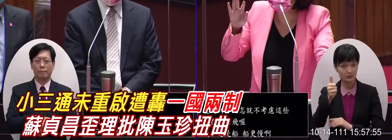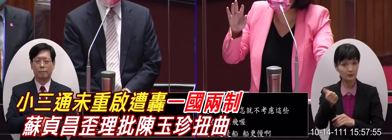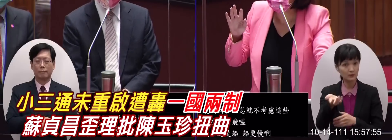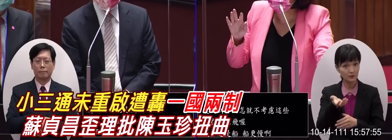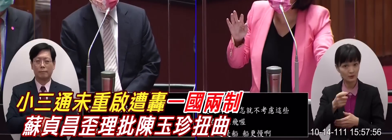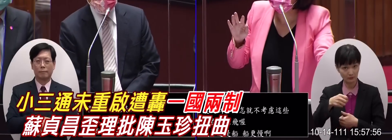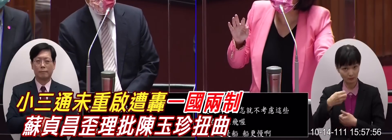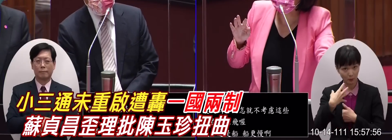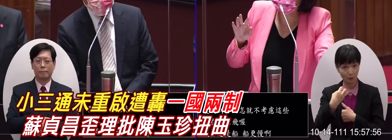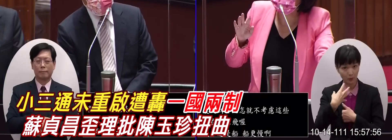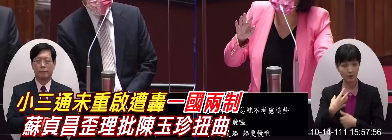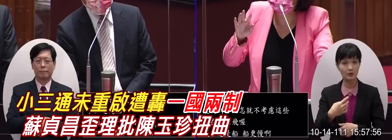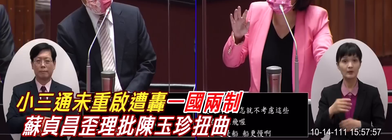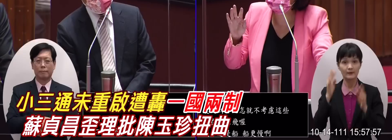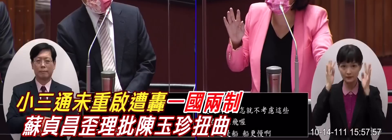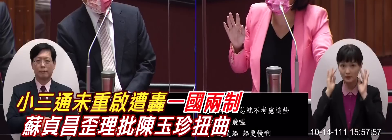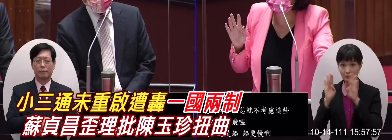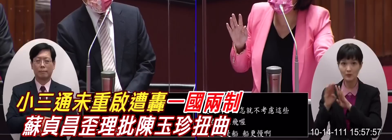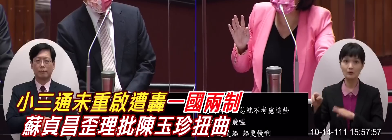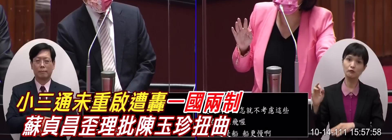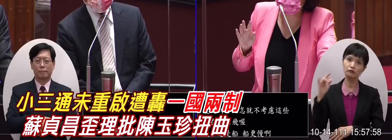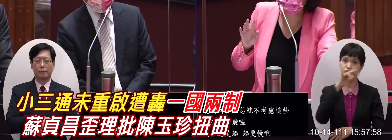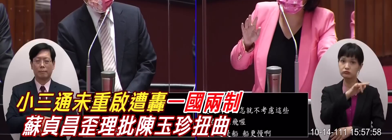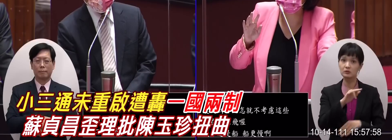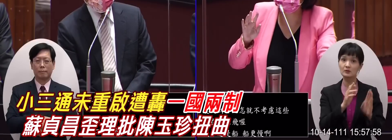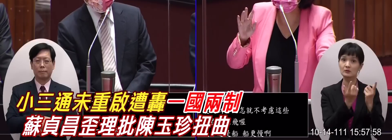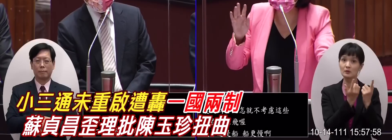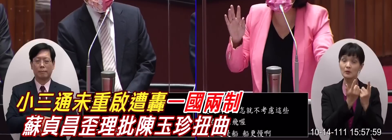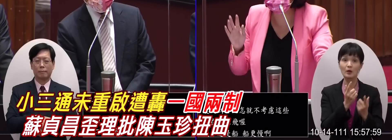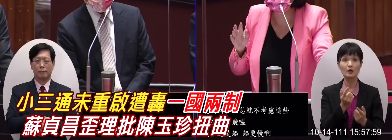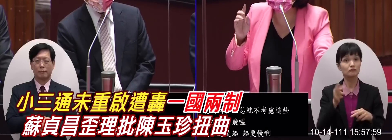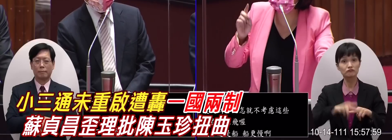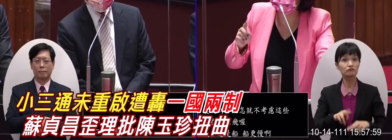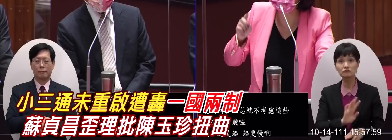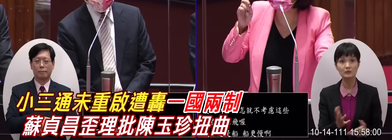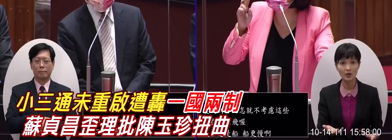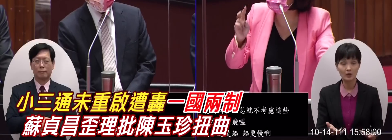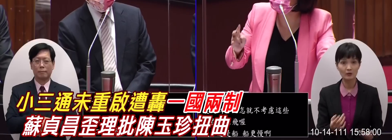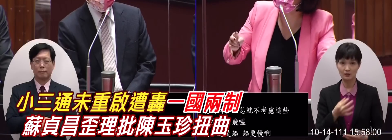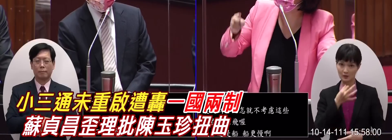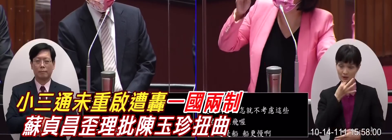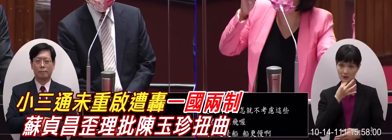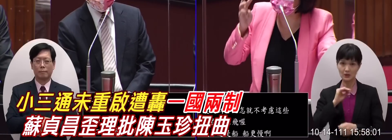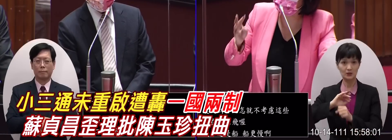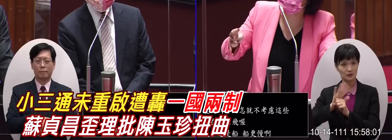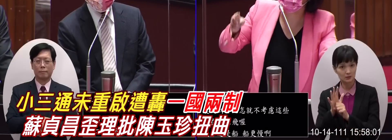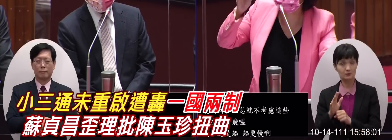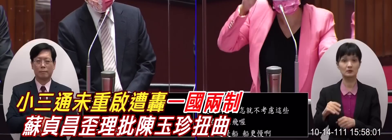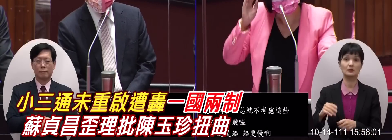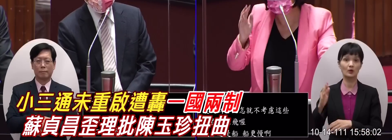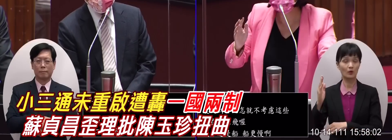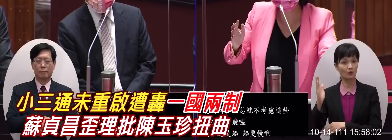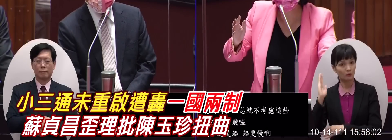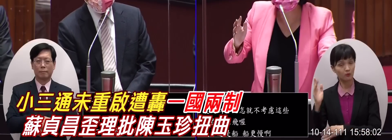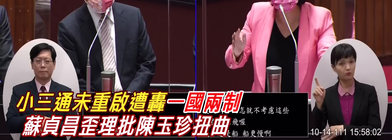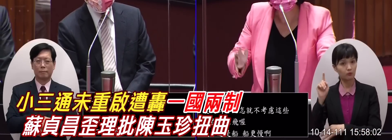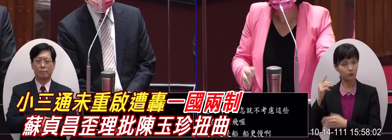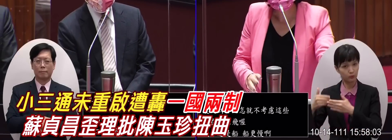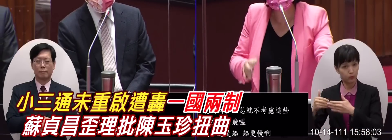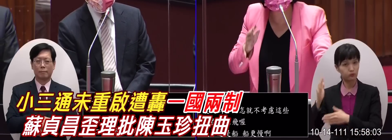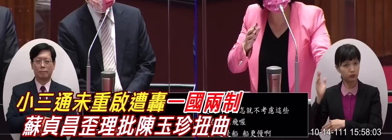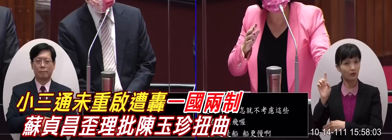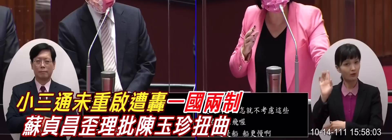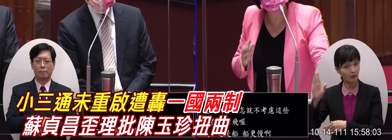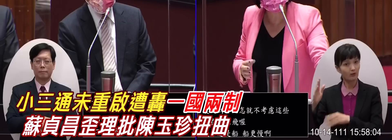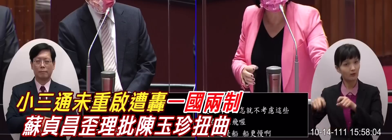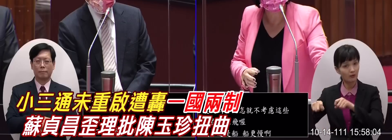这些，厦门也飞台北啊，你就不用考虑厦门飞台北的什么疫情、中共的清零、中共的动态，什么都不用考虑。